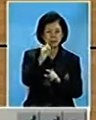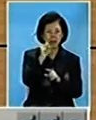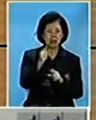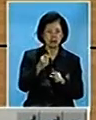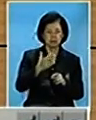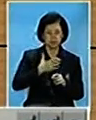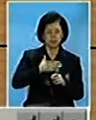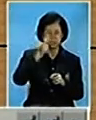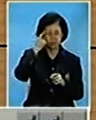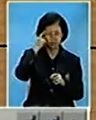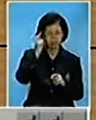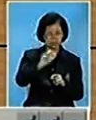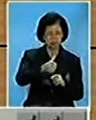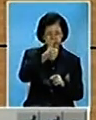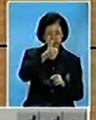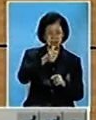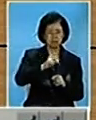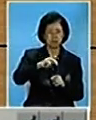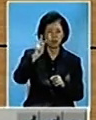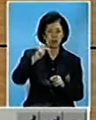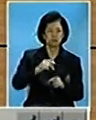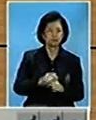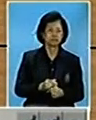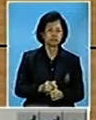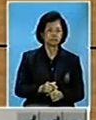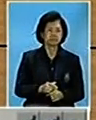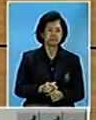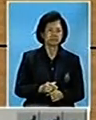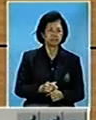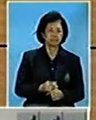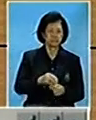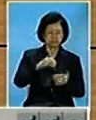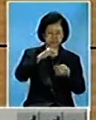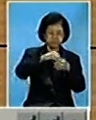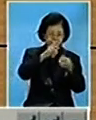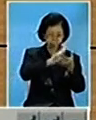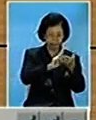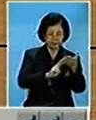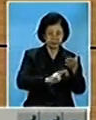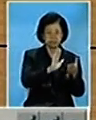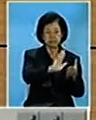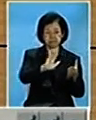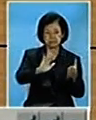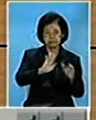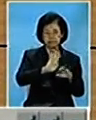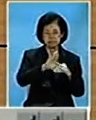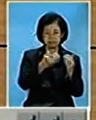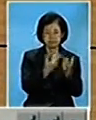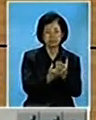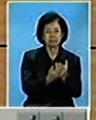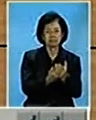มก็คิดว่าน่าจะดีกว่านี้ในรายงานของท่านทั้งฉบับท่านประธ